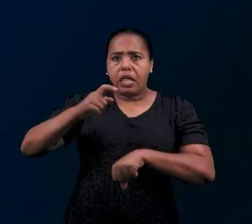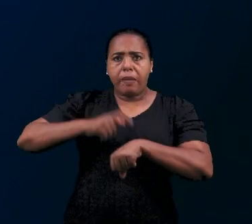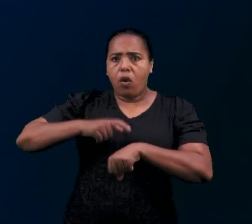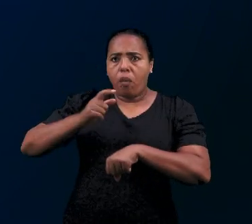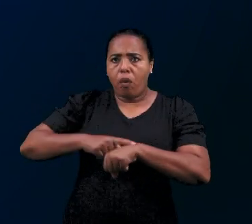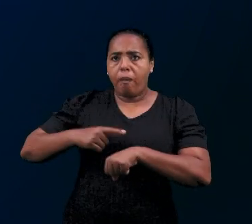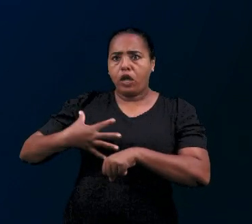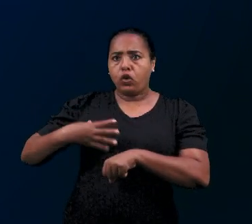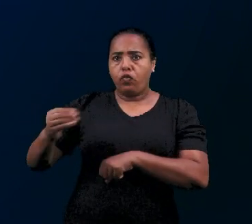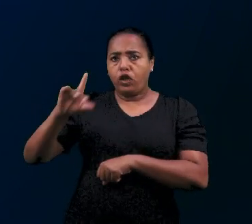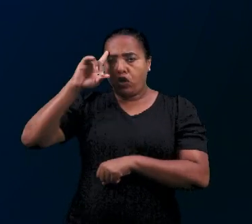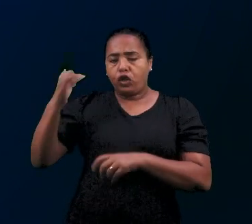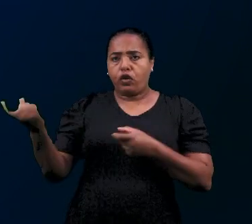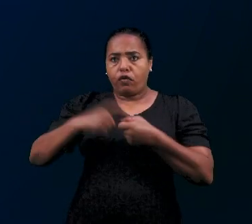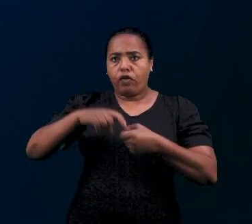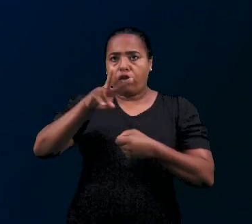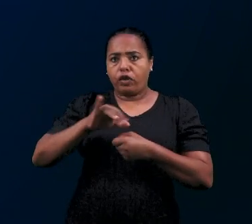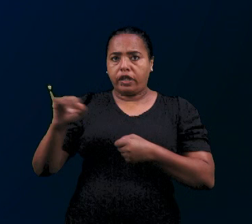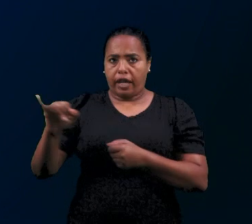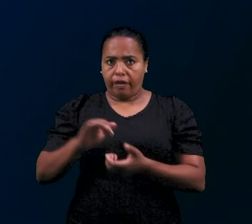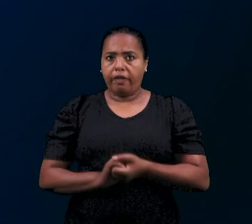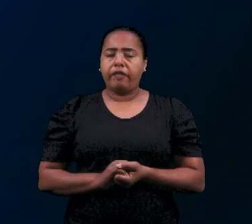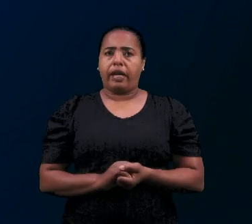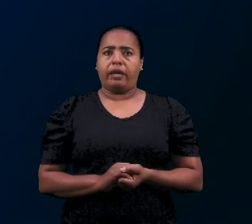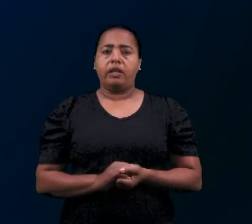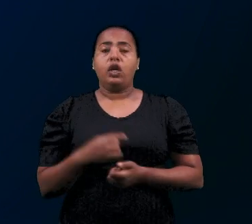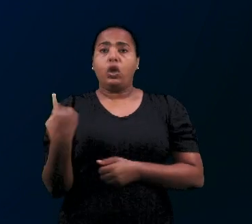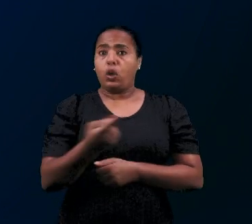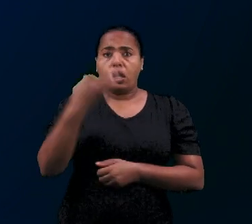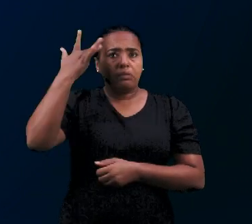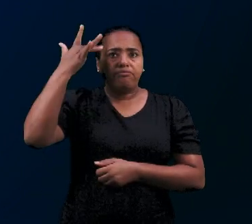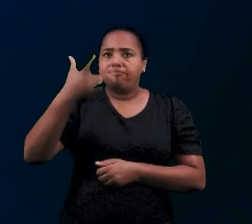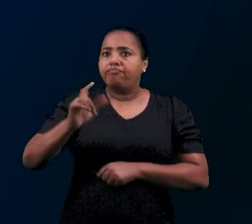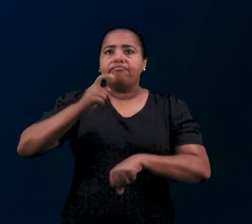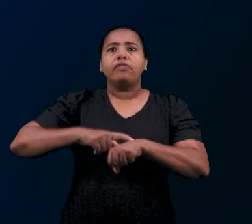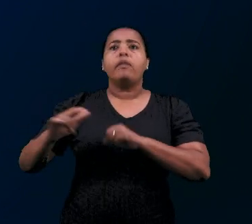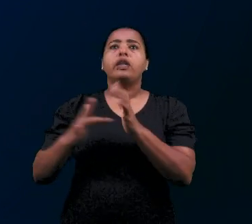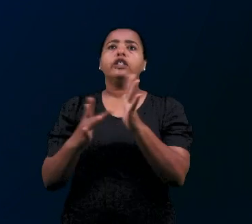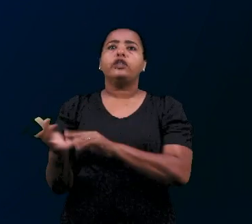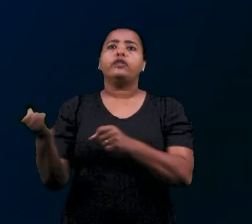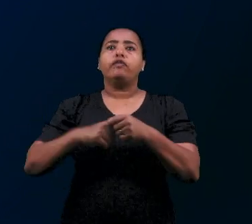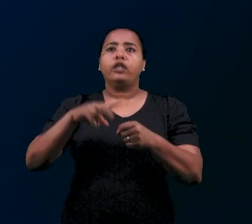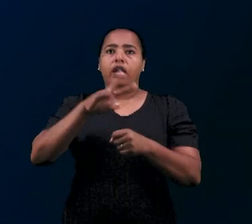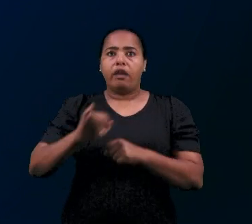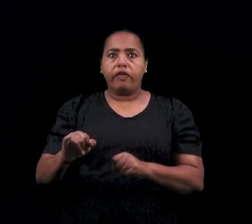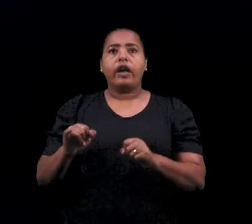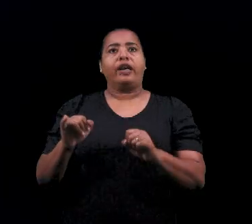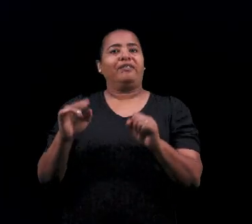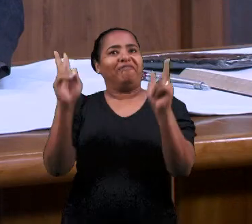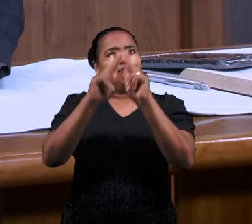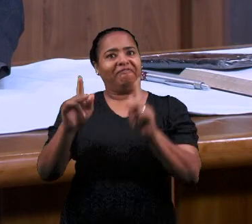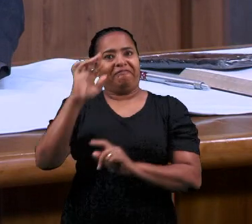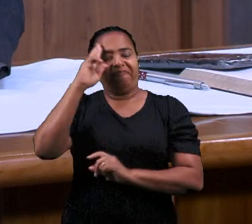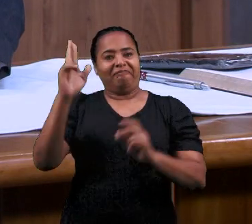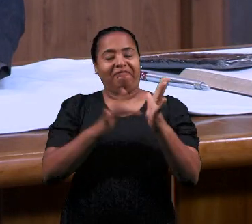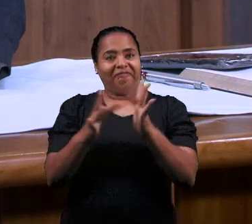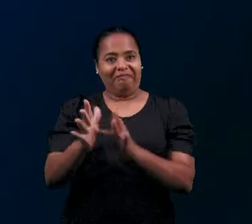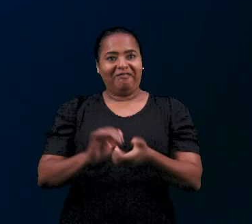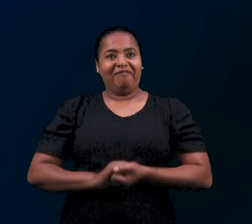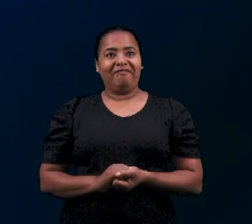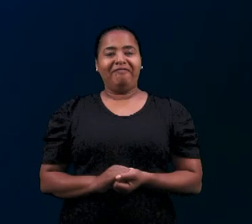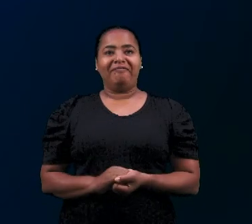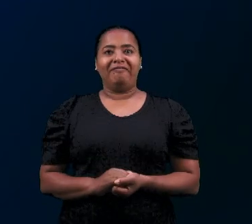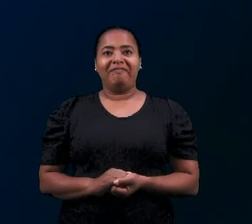l'heure où le Fils de l'homme viendra. » Nous allons être prêts, parce que nous ne savons ni le jour ni l'heure que Jésus viendra. Tous la paix du Seigneur